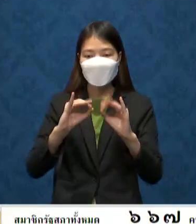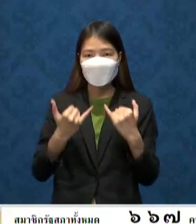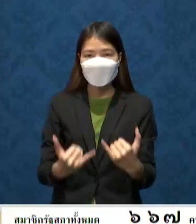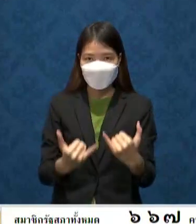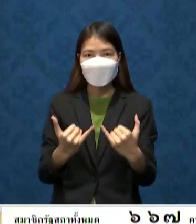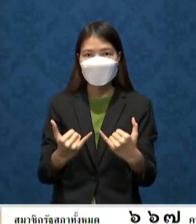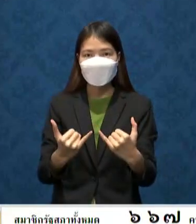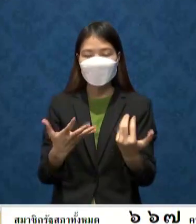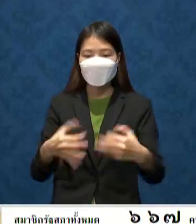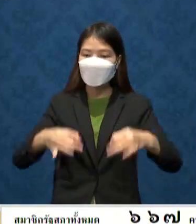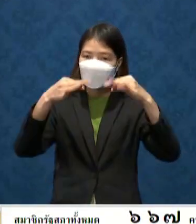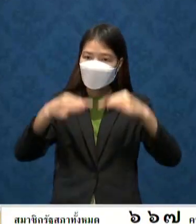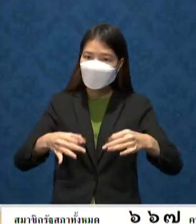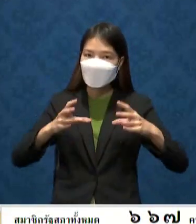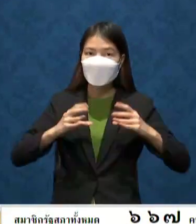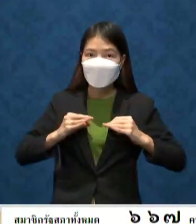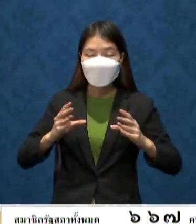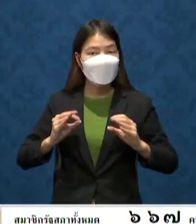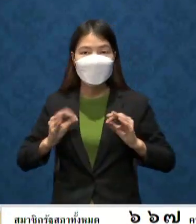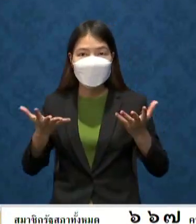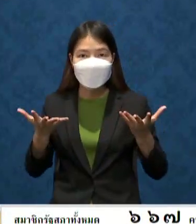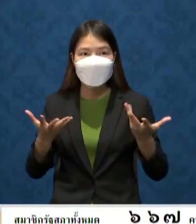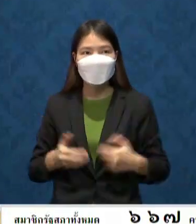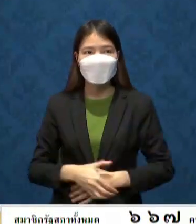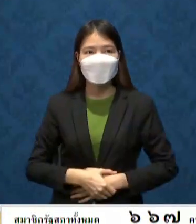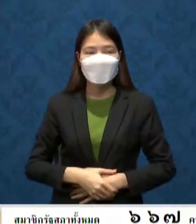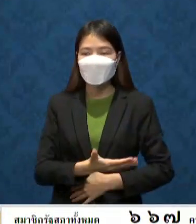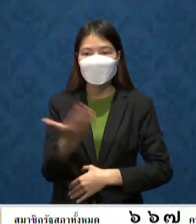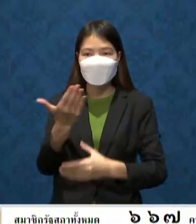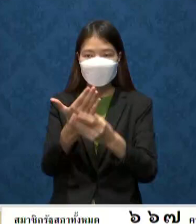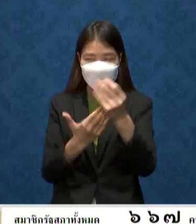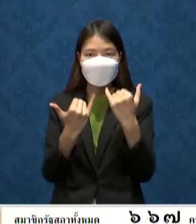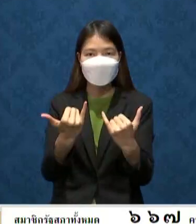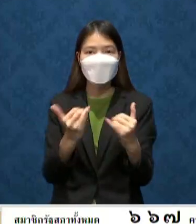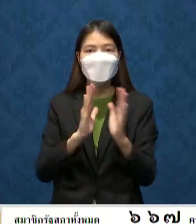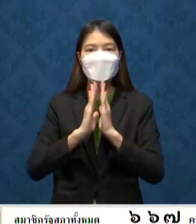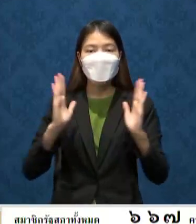ยติของท่านตวงขอบพระคุณครับเราก็ลงมติถ้าสภาเห็นอย่างไรก็ว่าตามนั้นกราบขอบพระคุณครับท่านประธาน